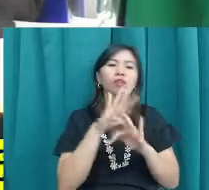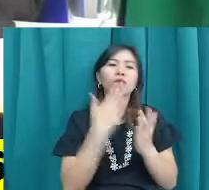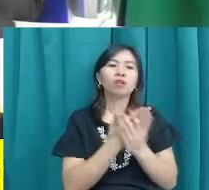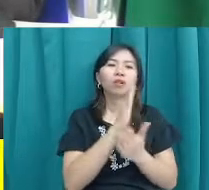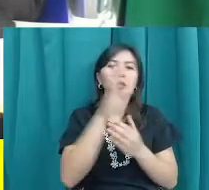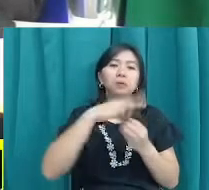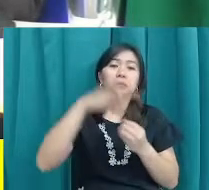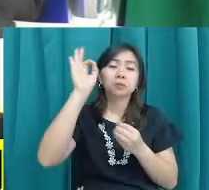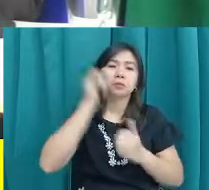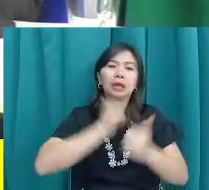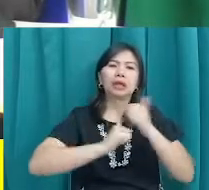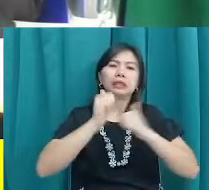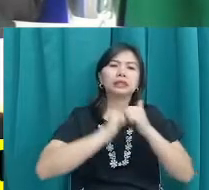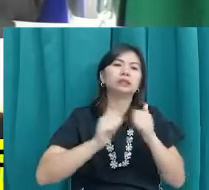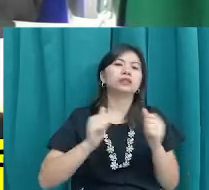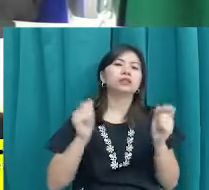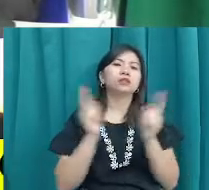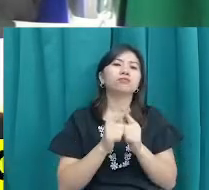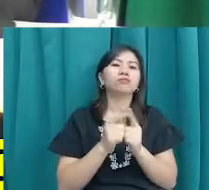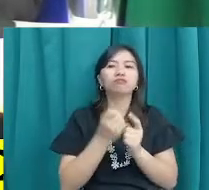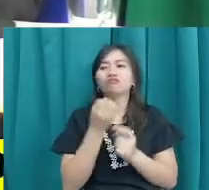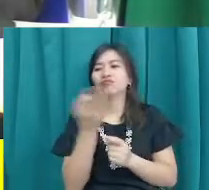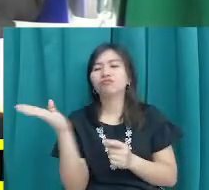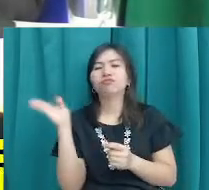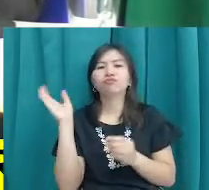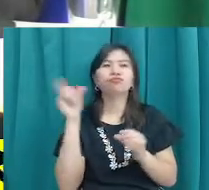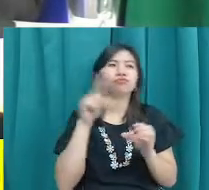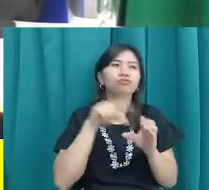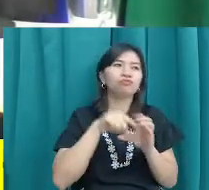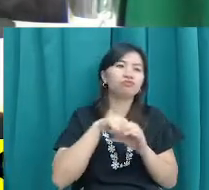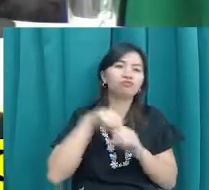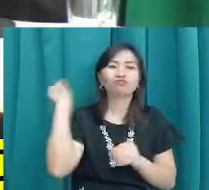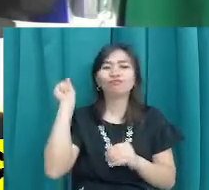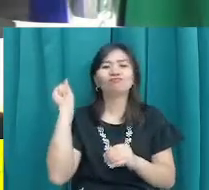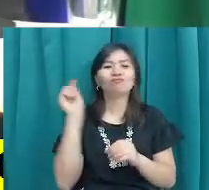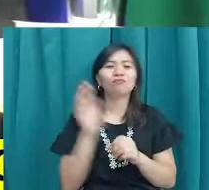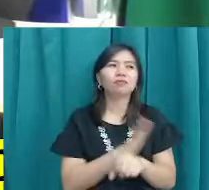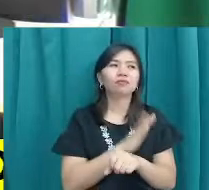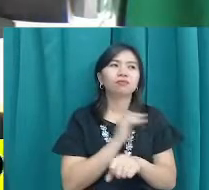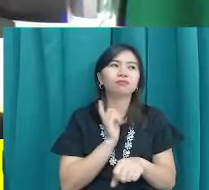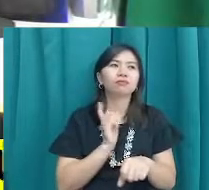kanino nangyayari to? Sa mga nag-quit na full-time. Sarado ko na to, ang dami ko nasasabi.